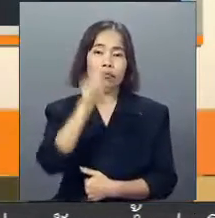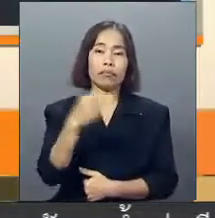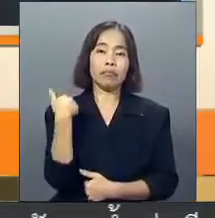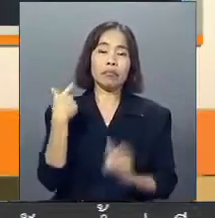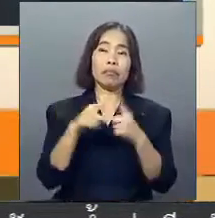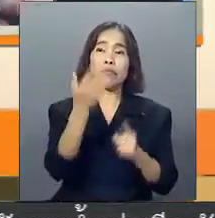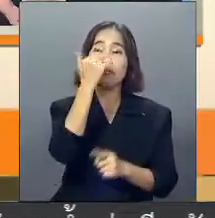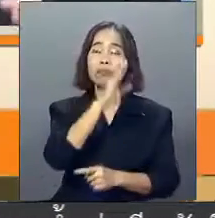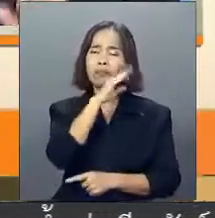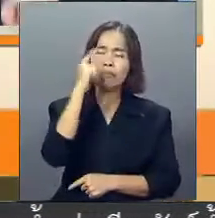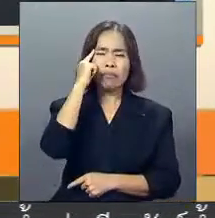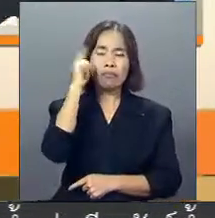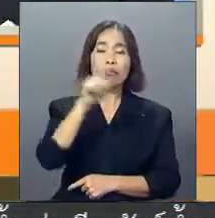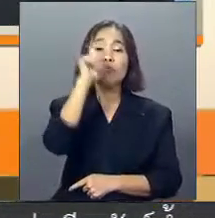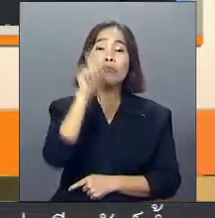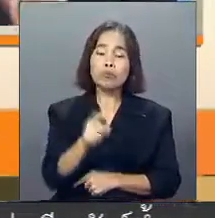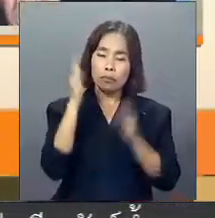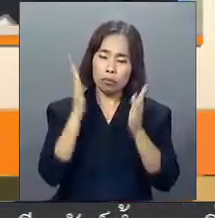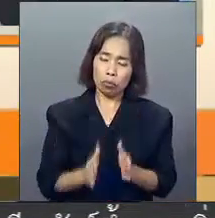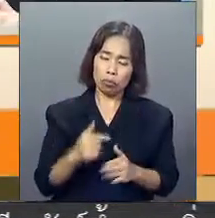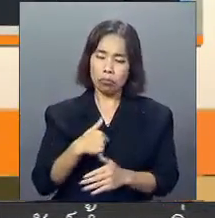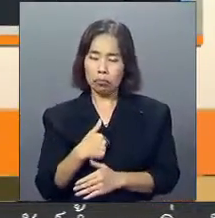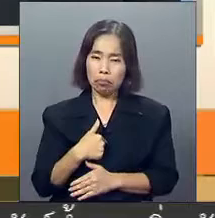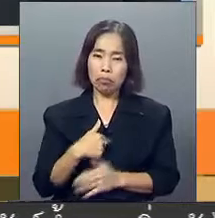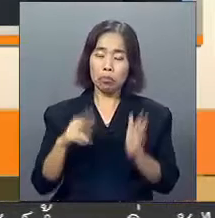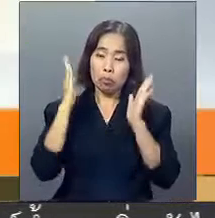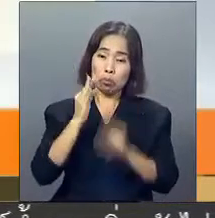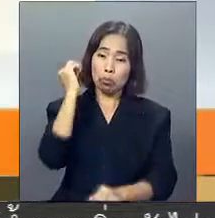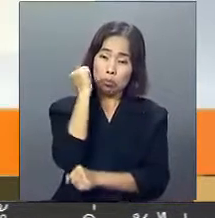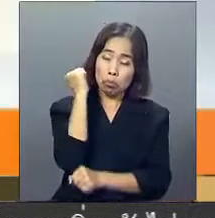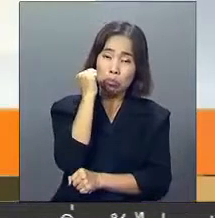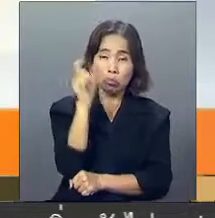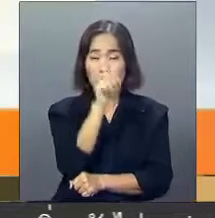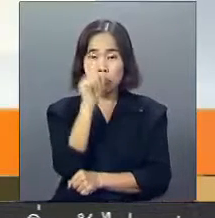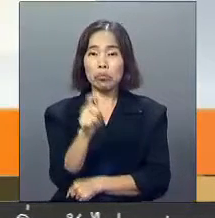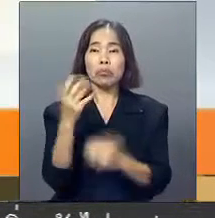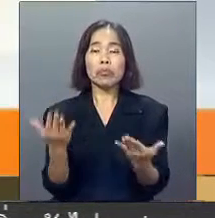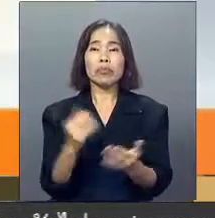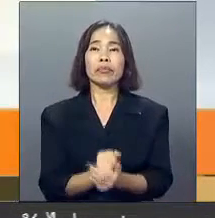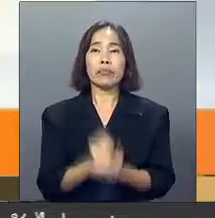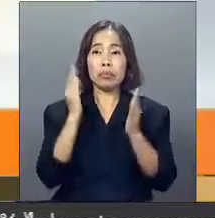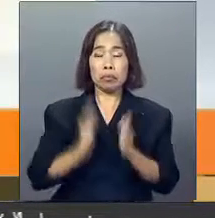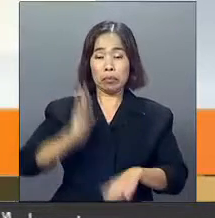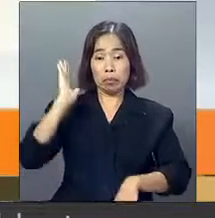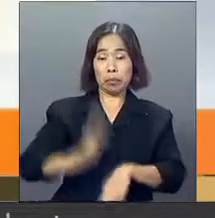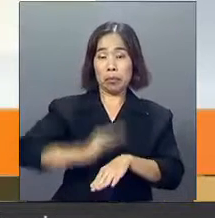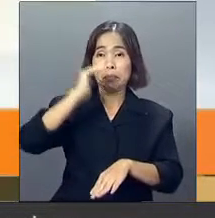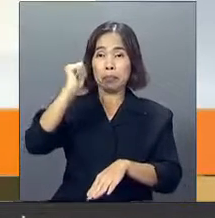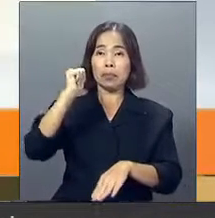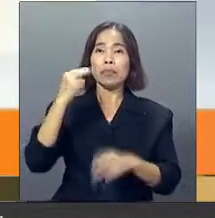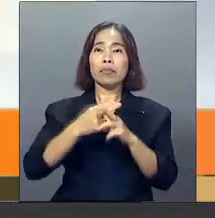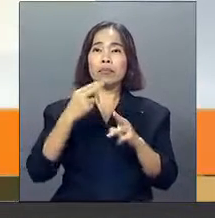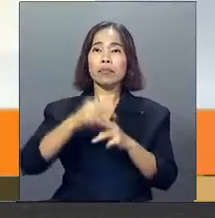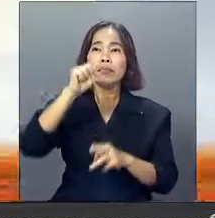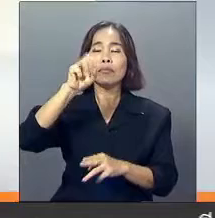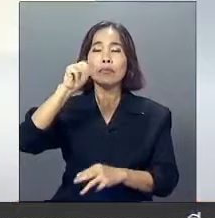ิดว่าสงสัยว่าบุคคลคนนี้นะคะไม่ใช่คนจนจรงค่ะนัวิชาการจากทิเดียอายายสมชัย จิตสุช